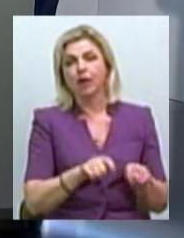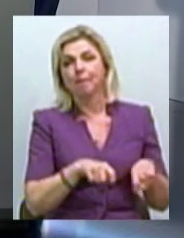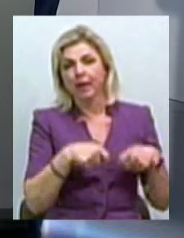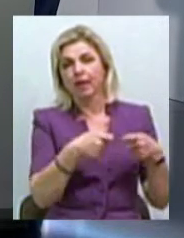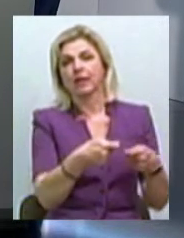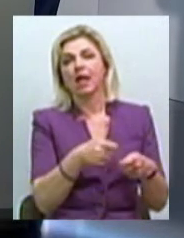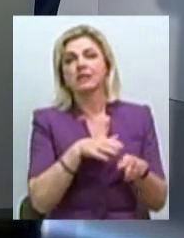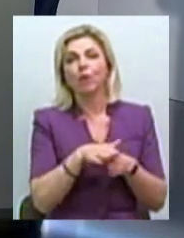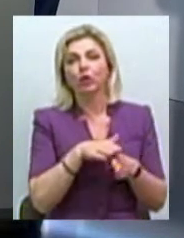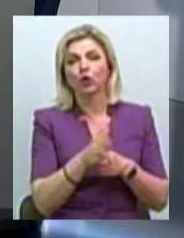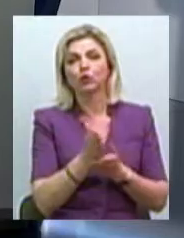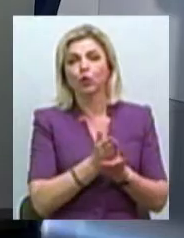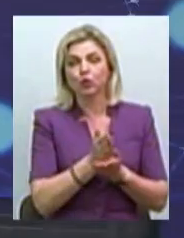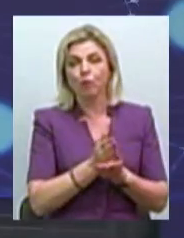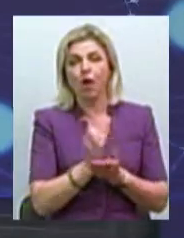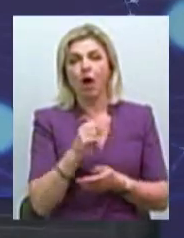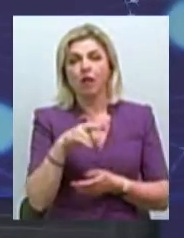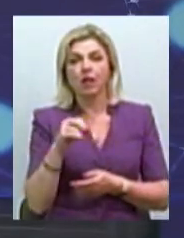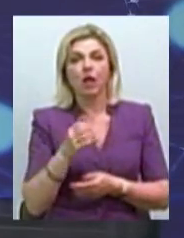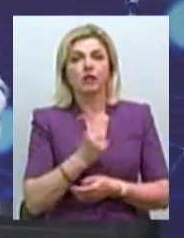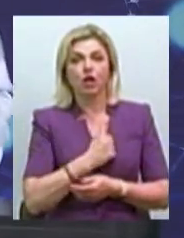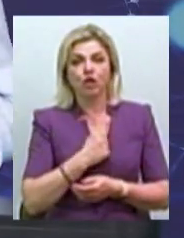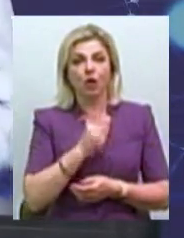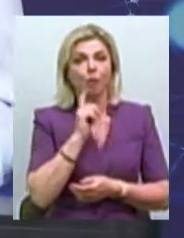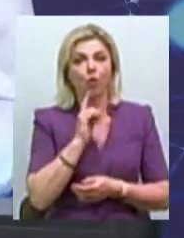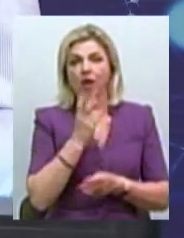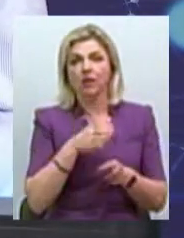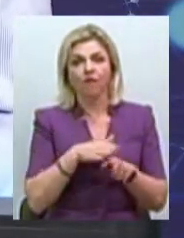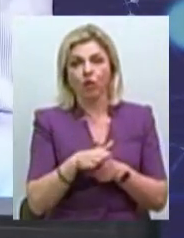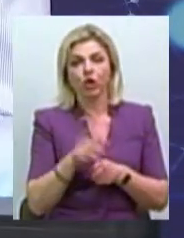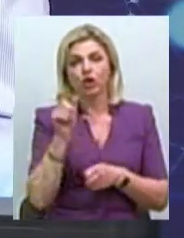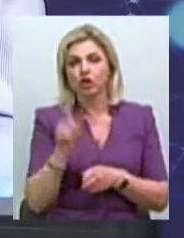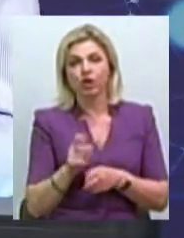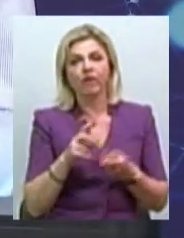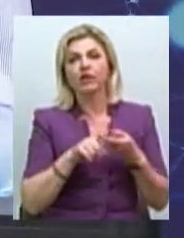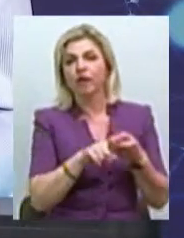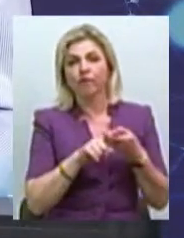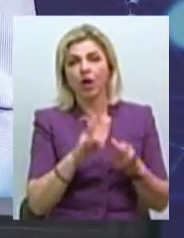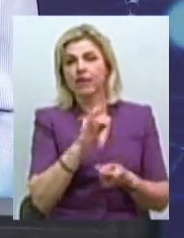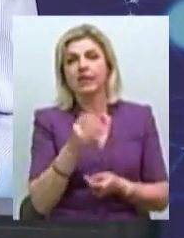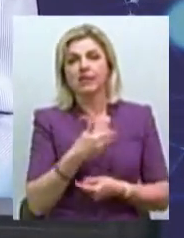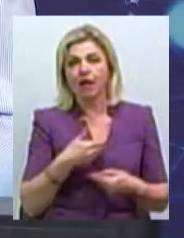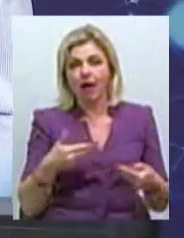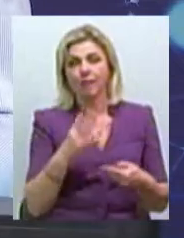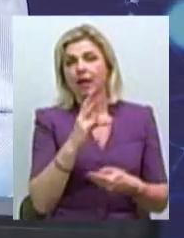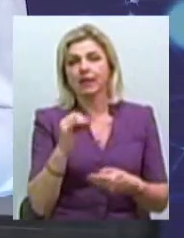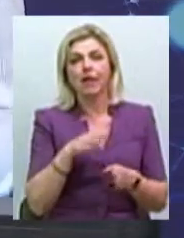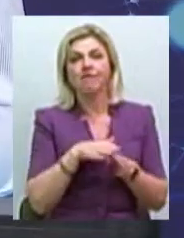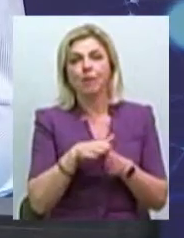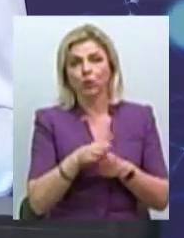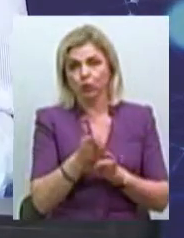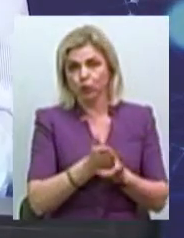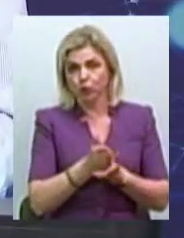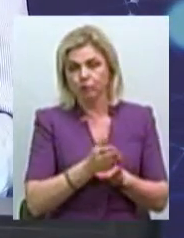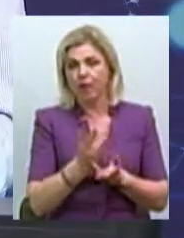виконавчу службу, але, на жаль, поки що не відбувається. Абонент не йде на контакт ні з нами, ні з виконавчою службою. Він